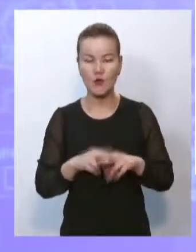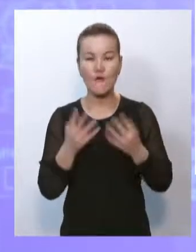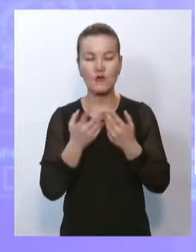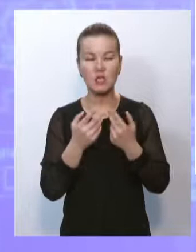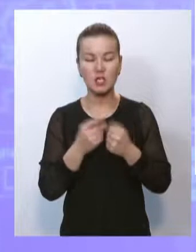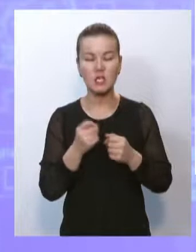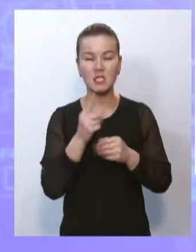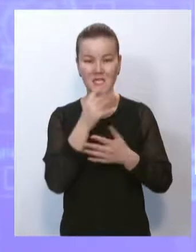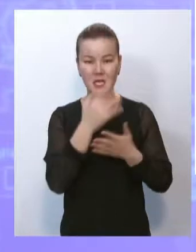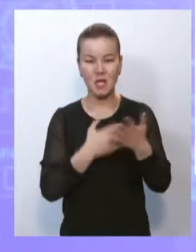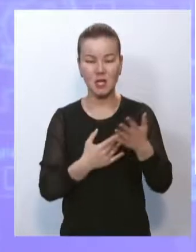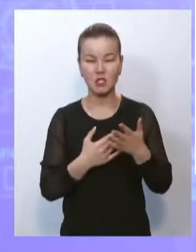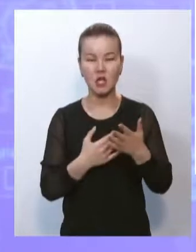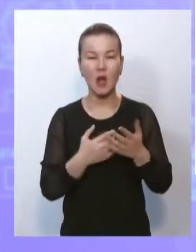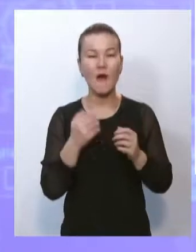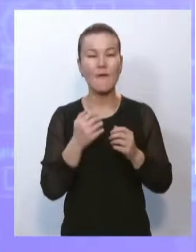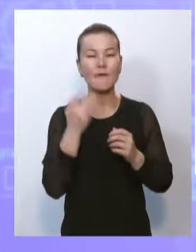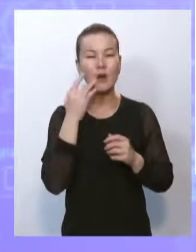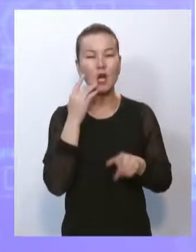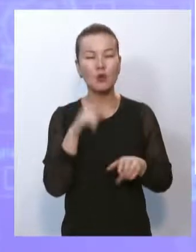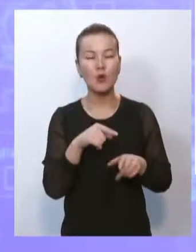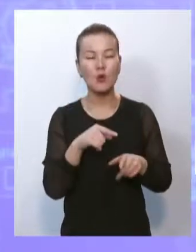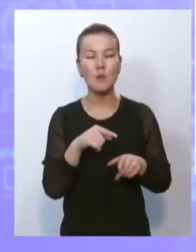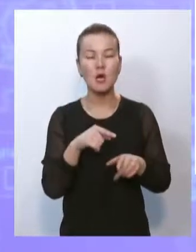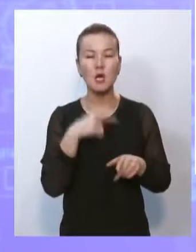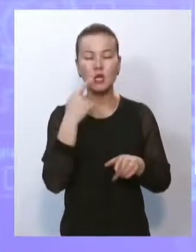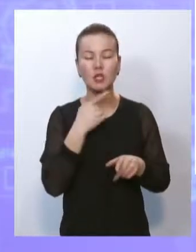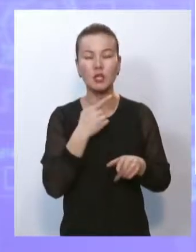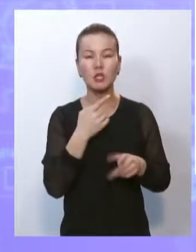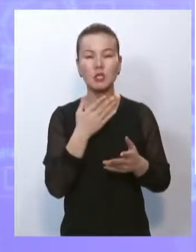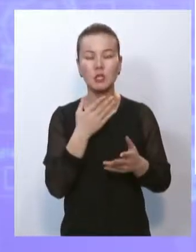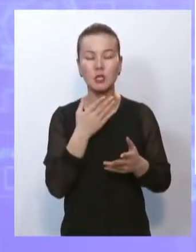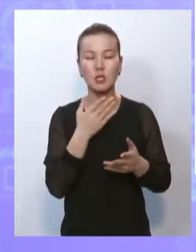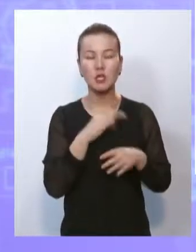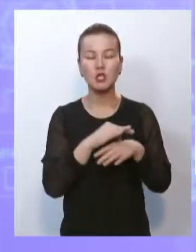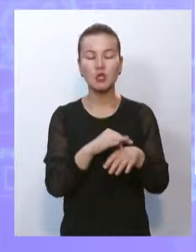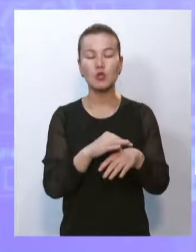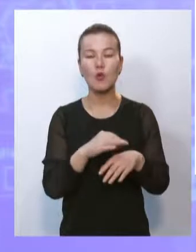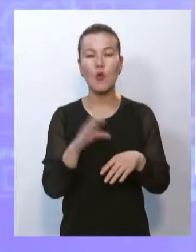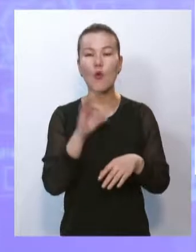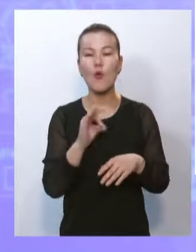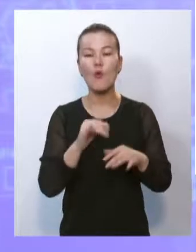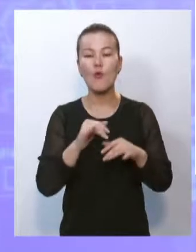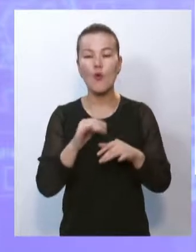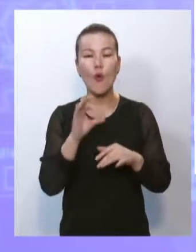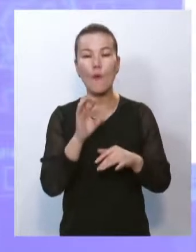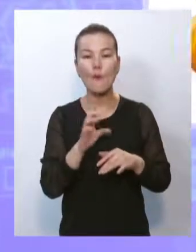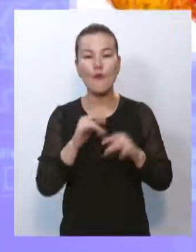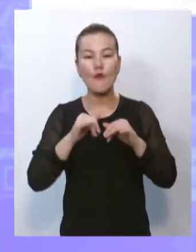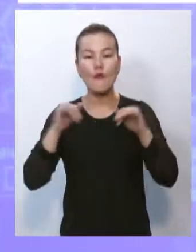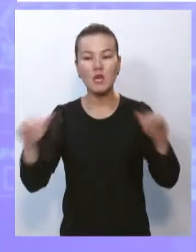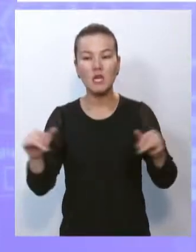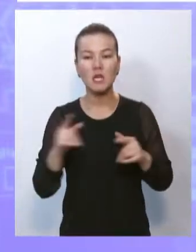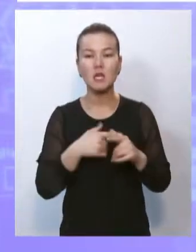решении задач в которых речь идет об увеличении или уменьшении